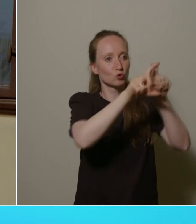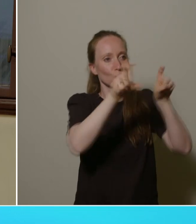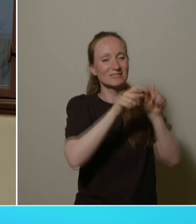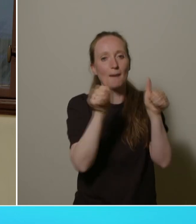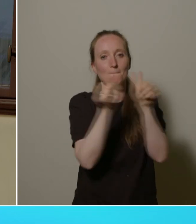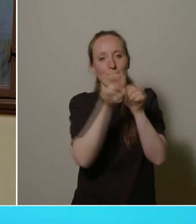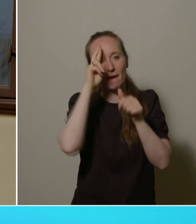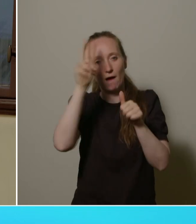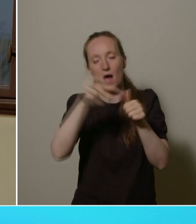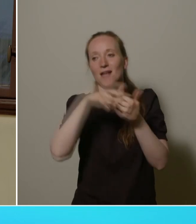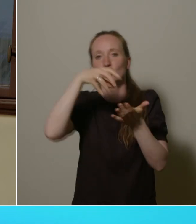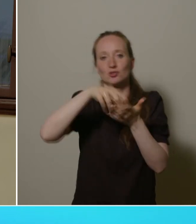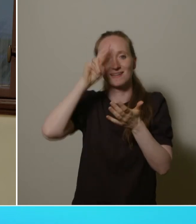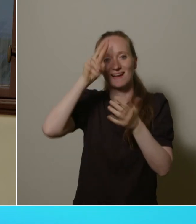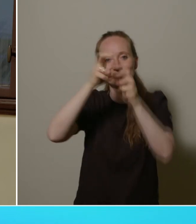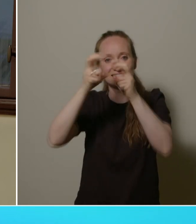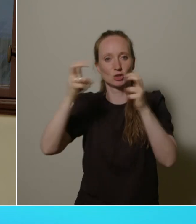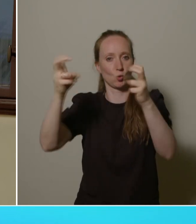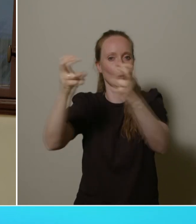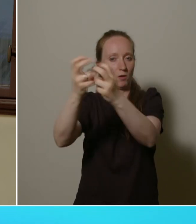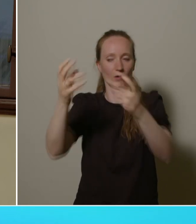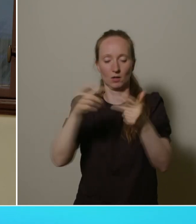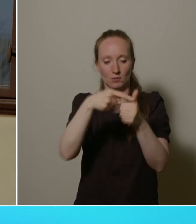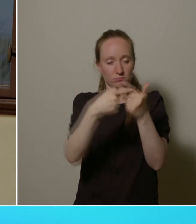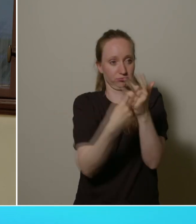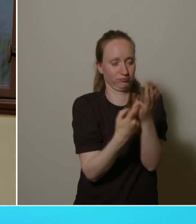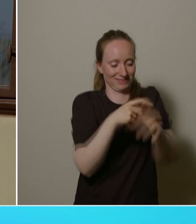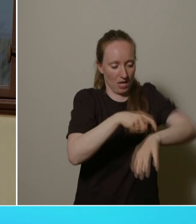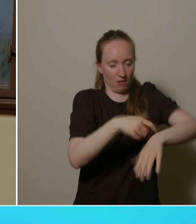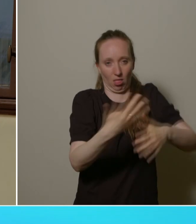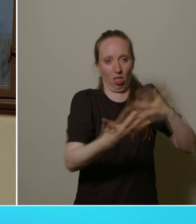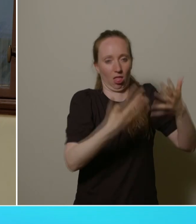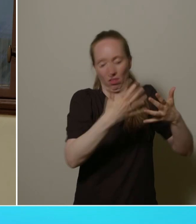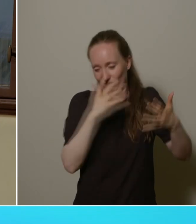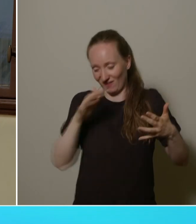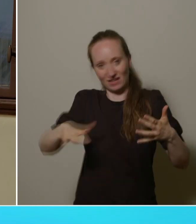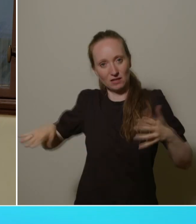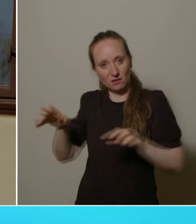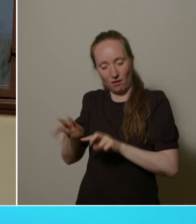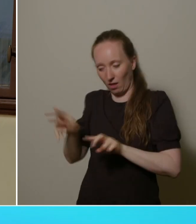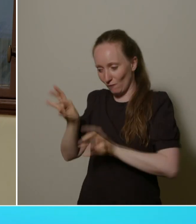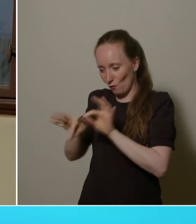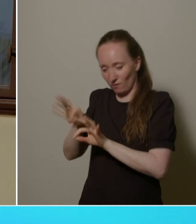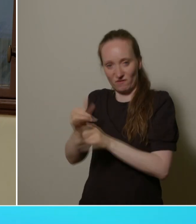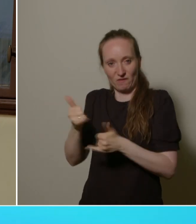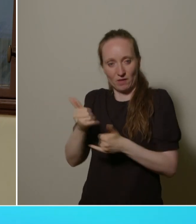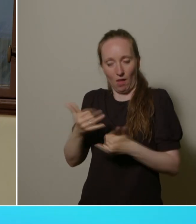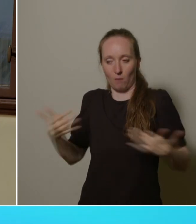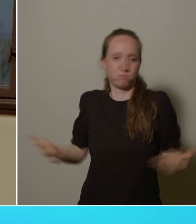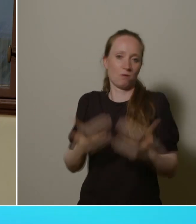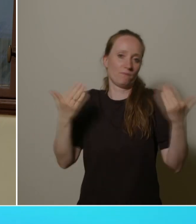und auch von uns Stadtratssitzungen nicht gegeben und Alternativen teuer sind. Die nun vorliegende Beschlussvorlage ist ein Beitrag, diesen Weg für